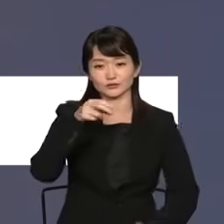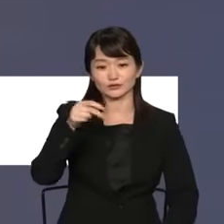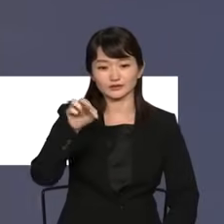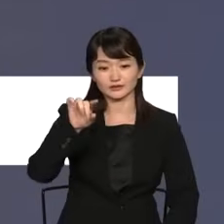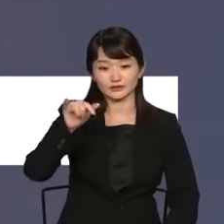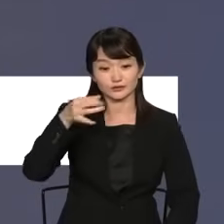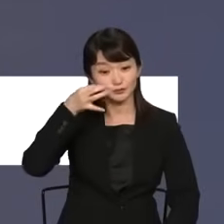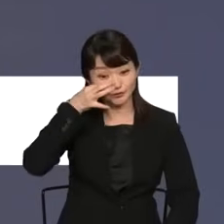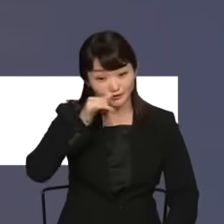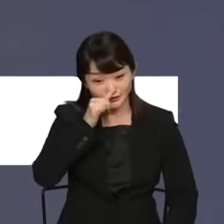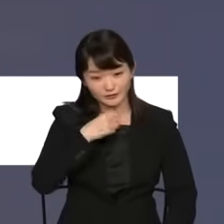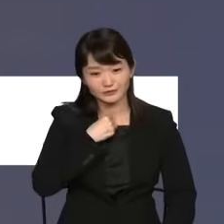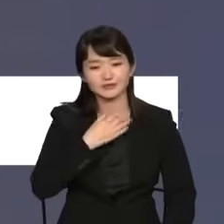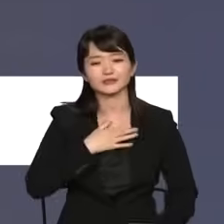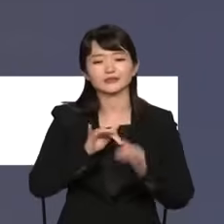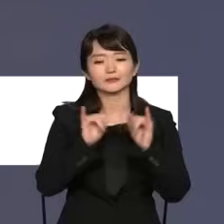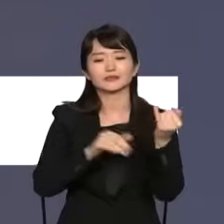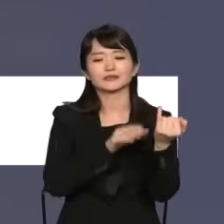非常的感谢大家对我的支持，然后希望大家能够有机会去电影院看我们的